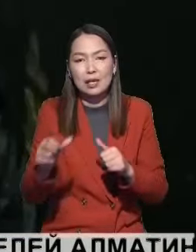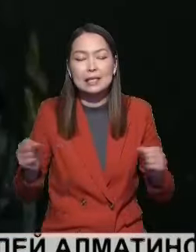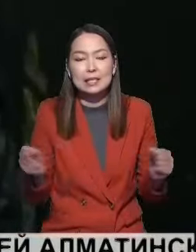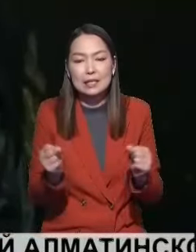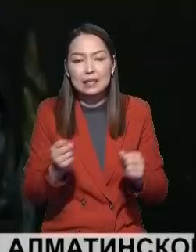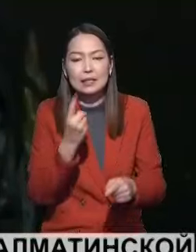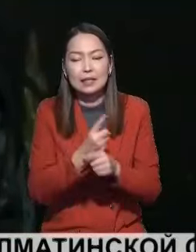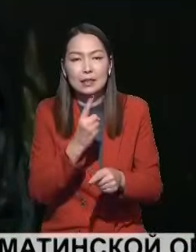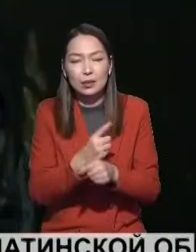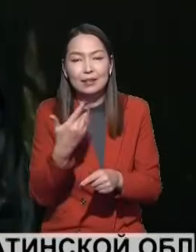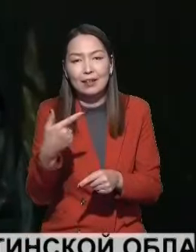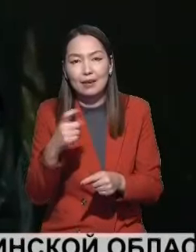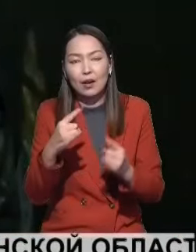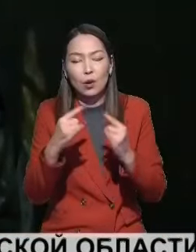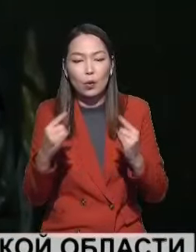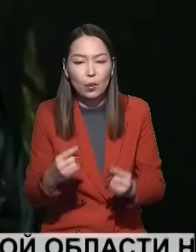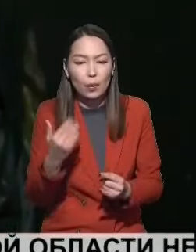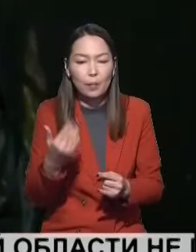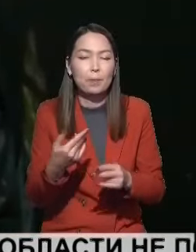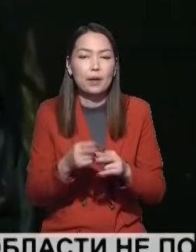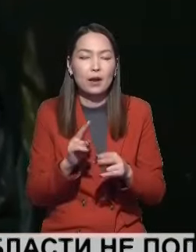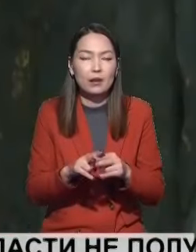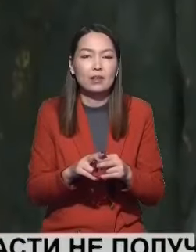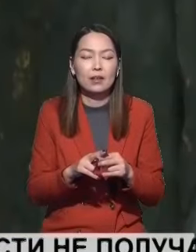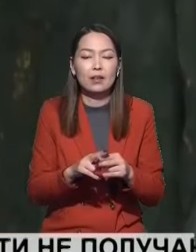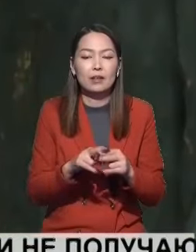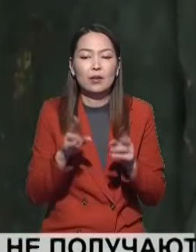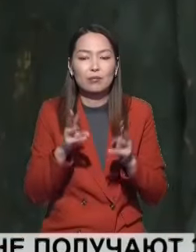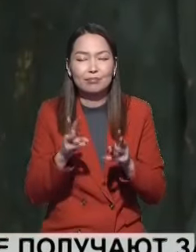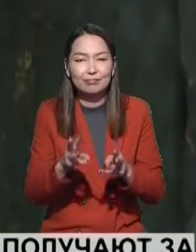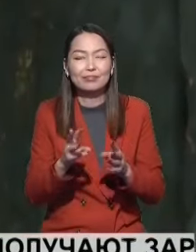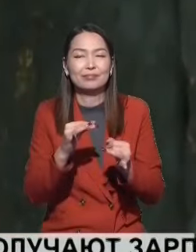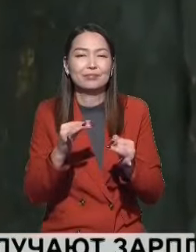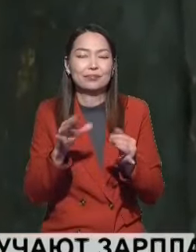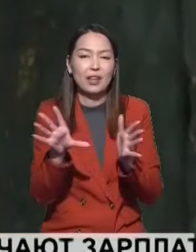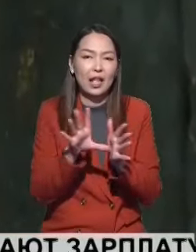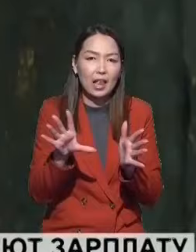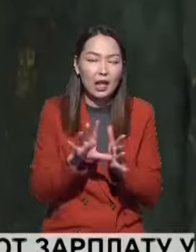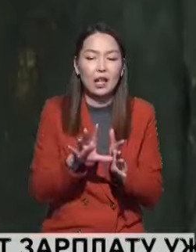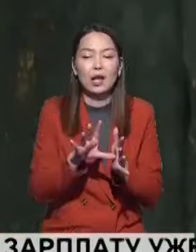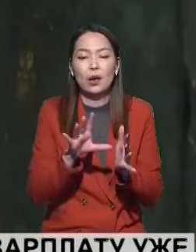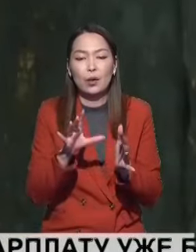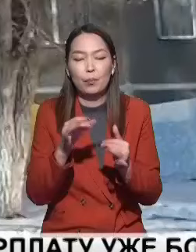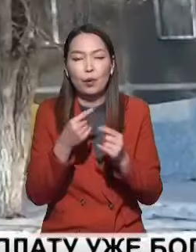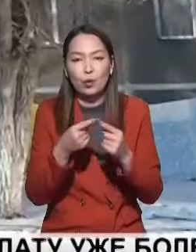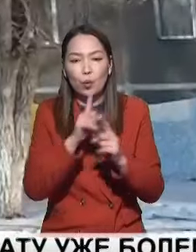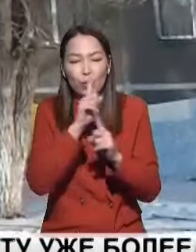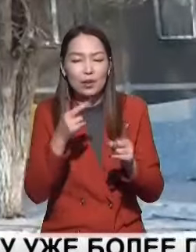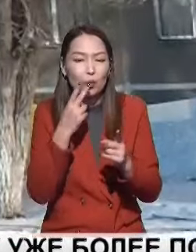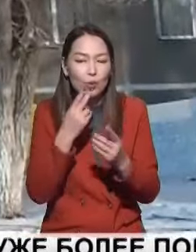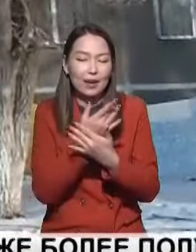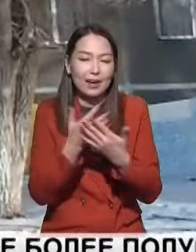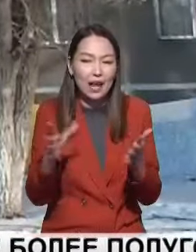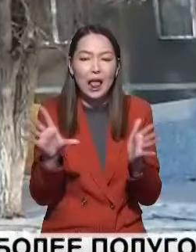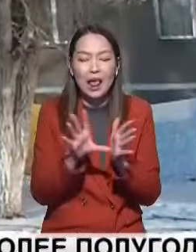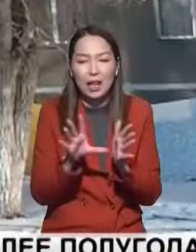Запрещается прогрев газовых баллонов, сушка одежды вблизи, на обогревательных приборах и на печках, курение и неправильное использование